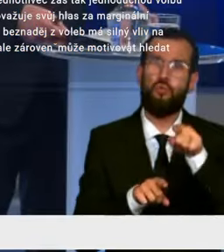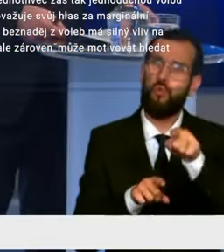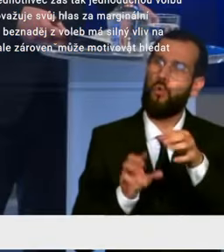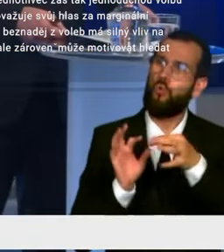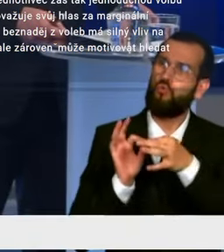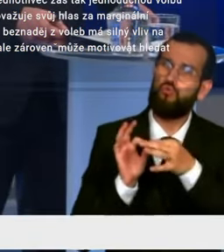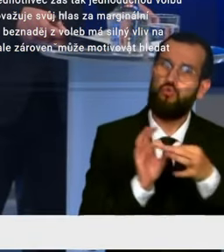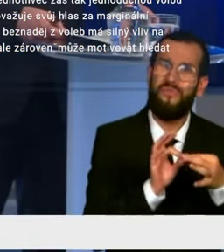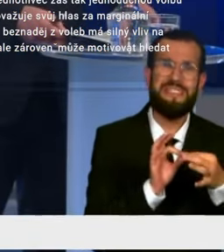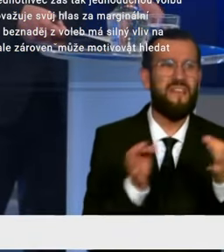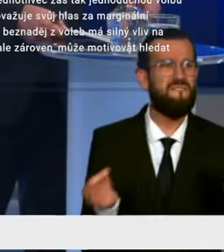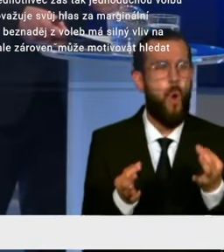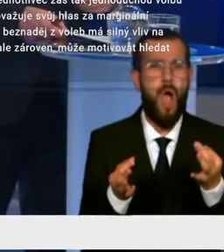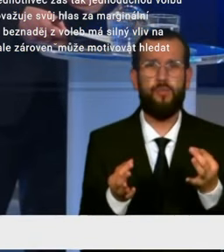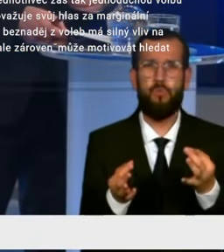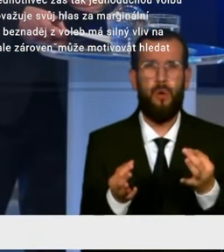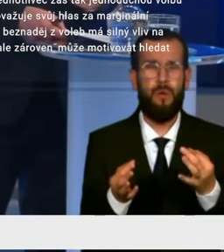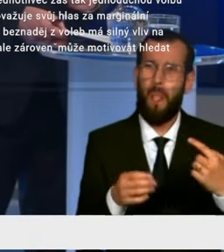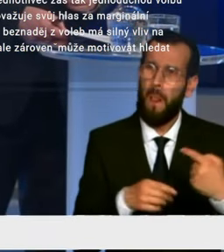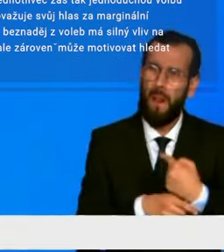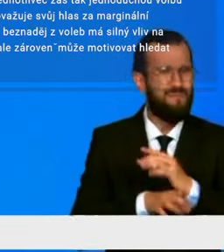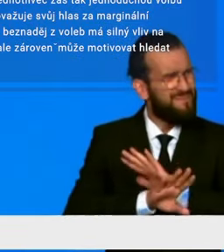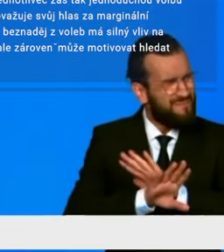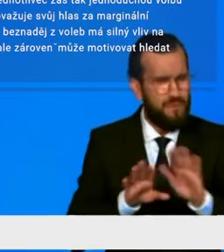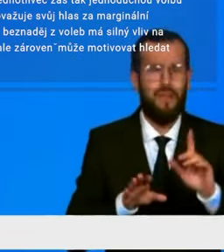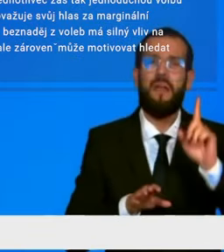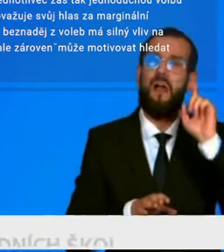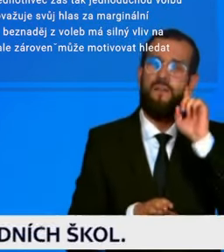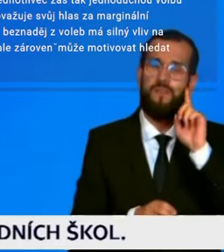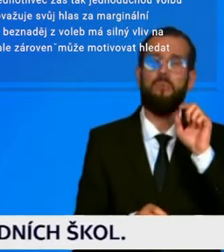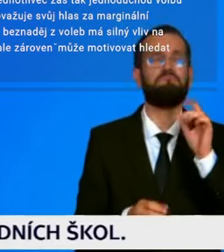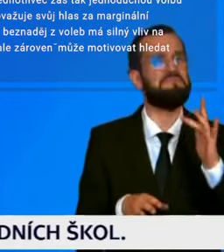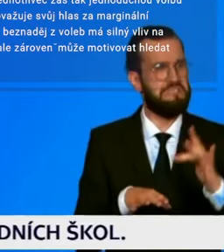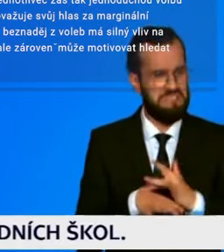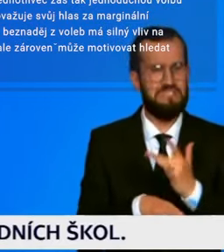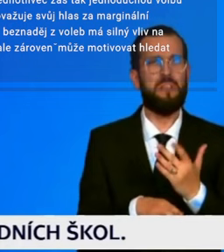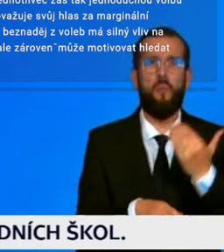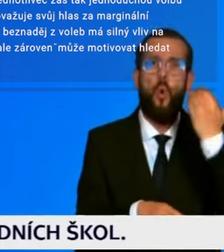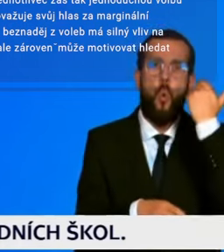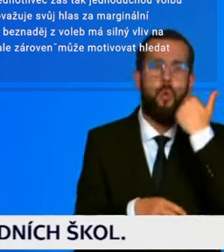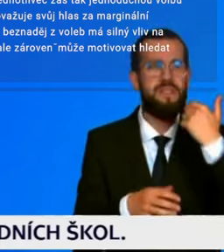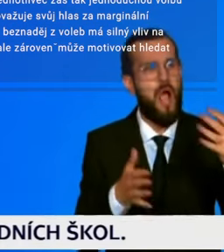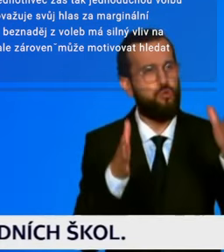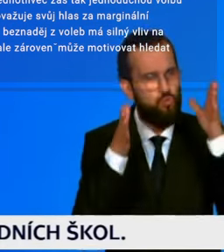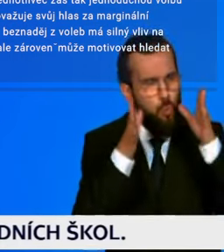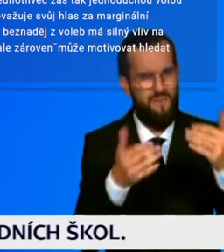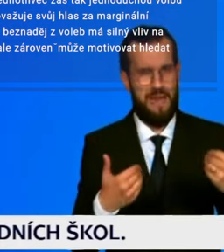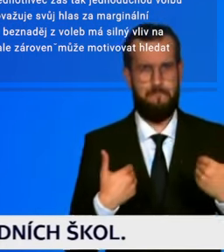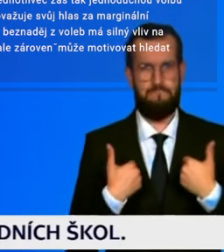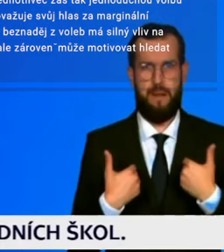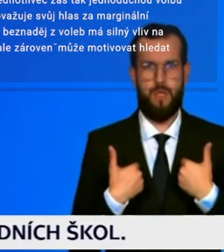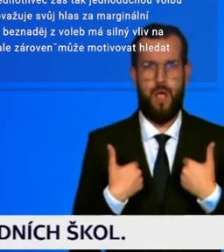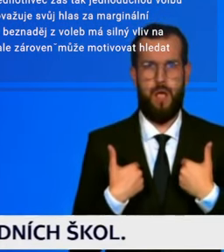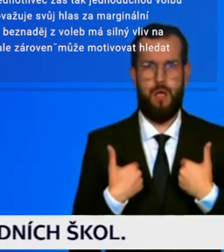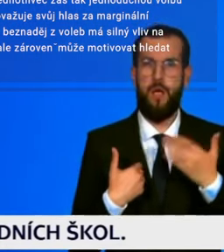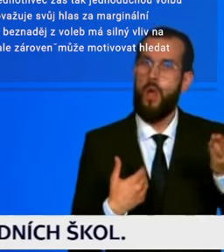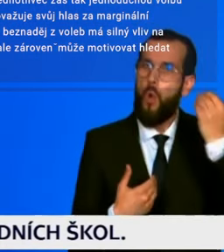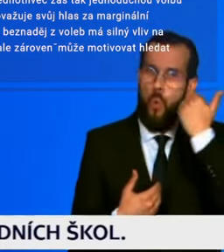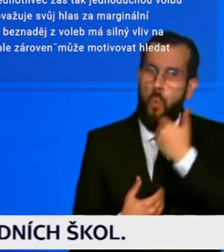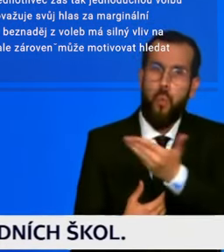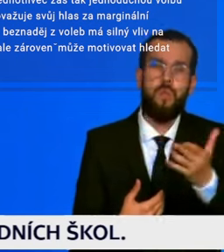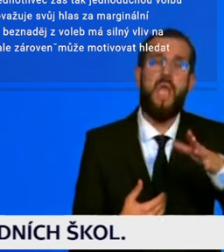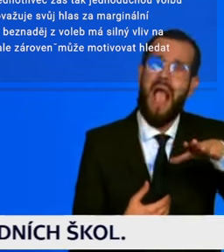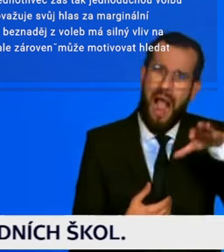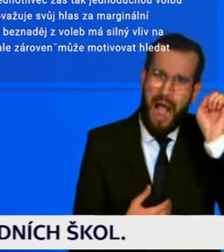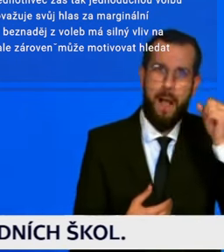spôsobom nevyrušujú cítim cítim veľmi silno že mi ľudia veria že chápu čo môžem pre Slovensko urobiť že môžem